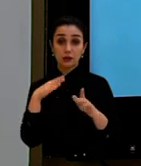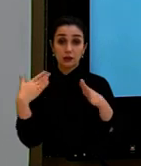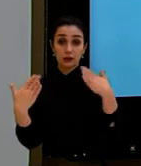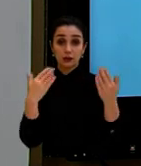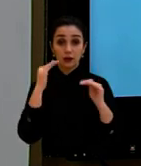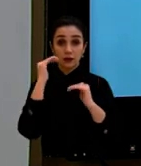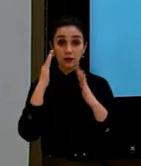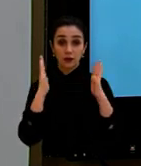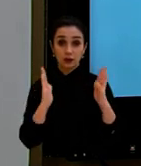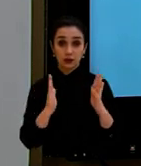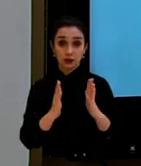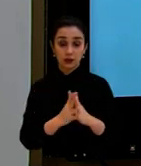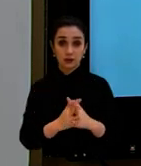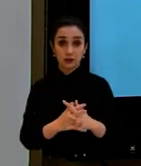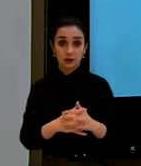сторона квадрата.